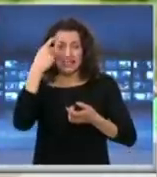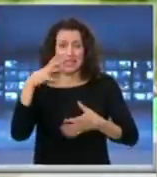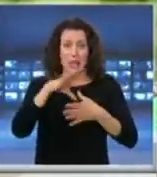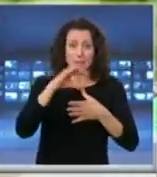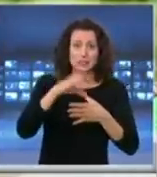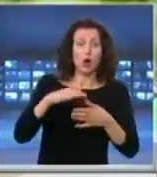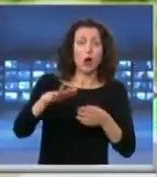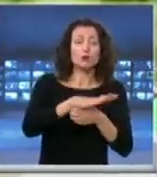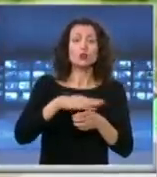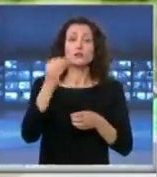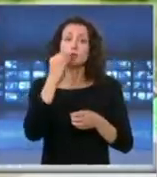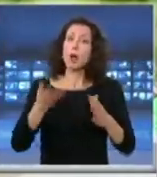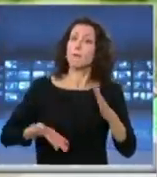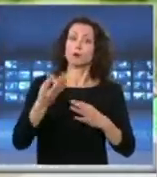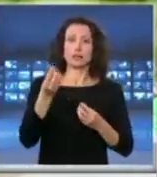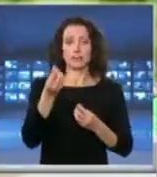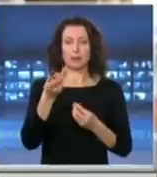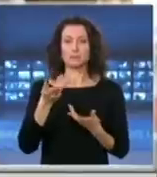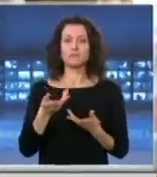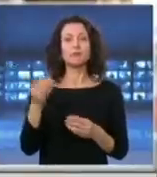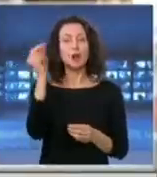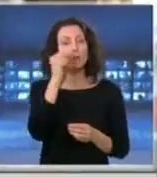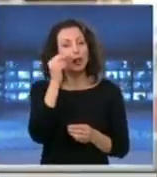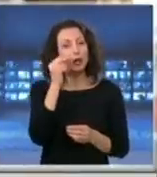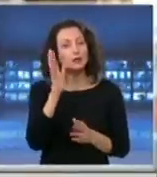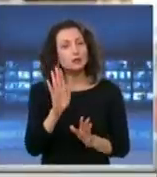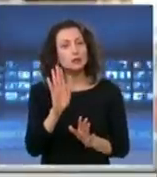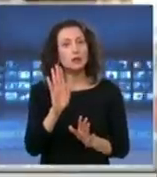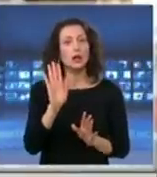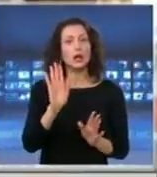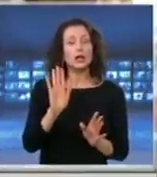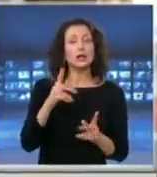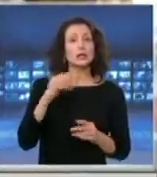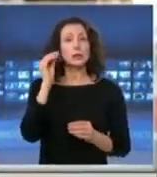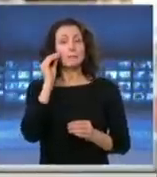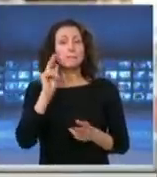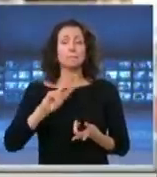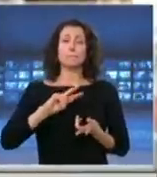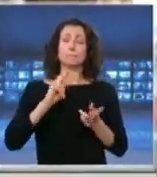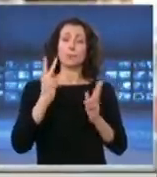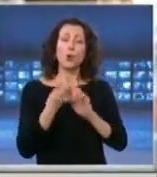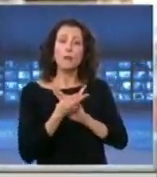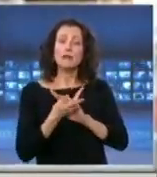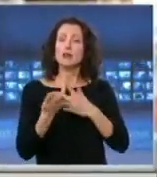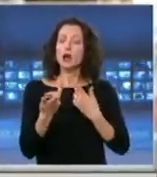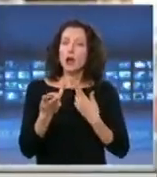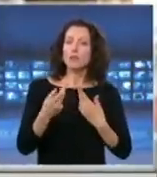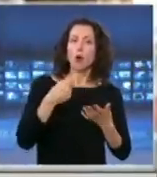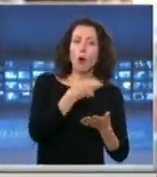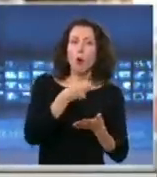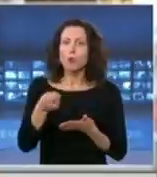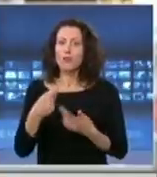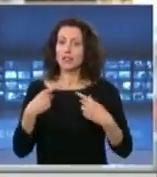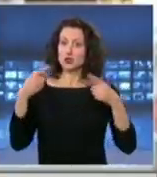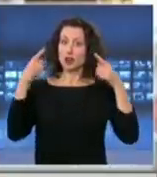които присъстват често на трапезата. Българина промени структурата на потребление. Вече се фокусира